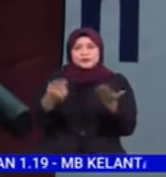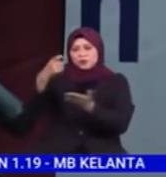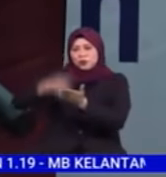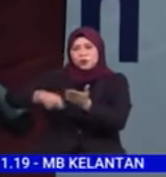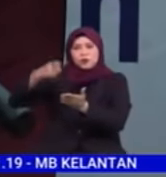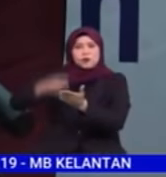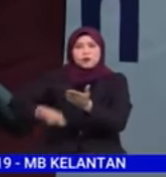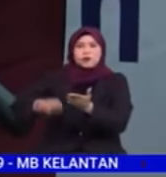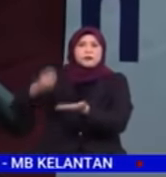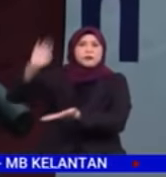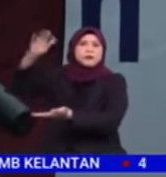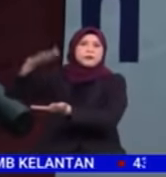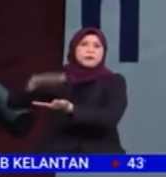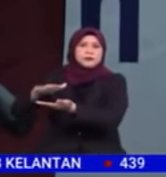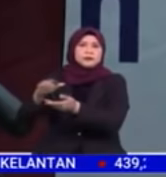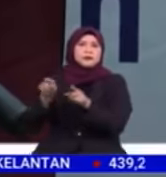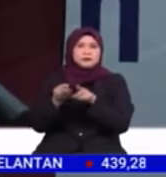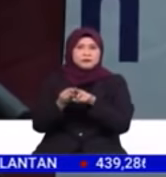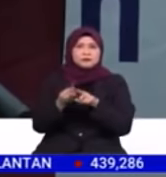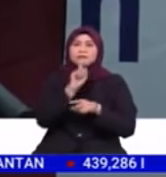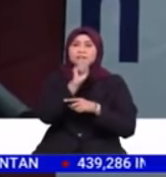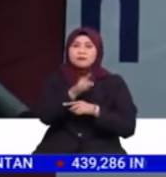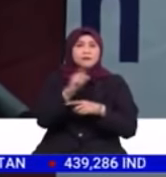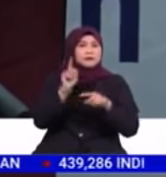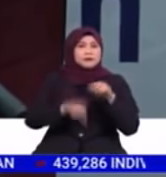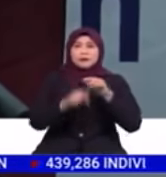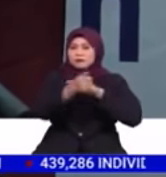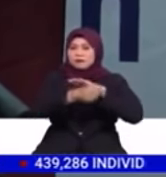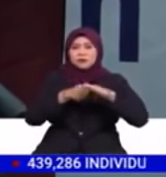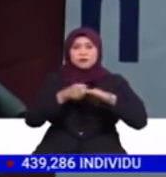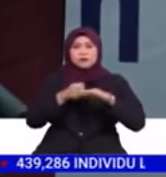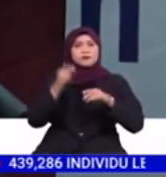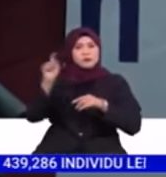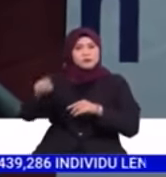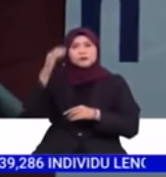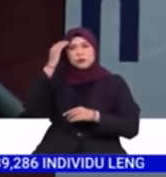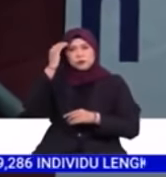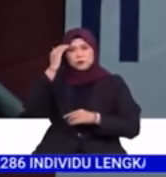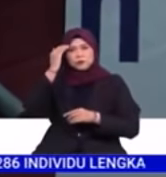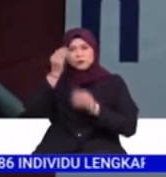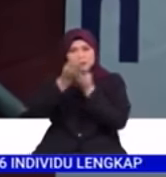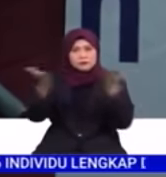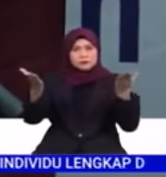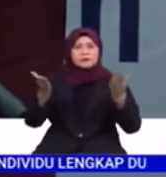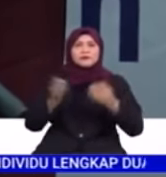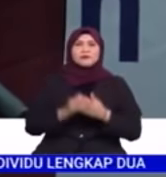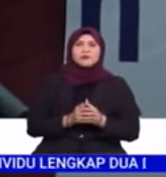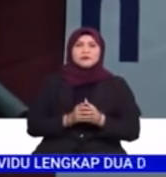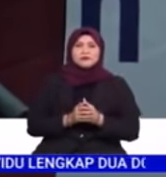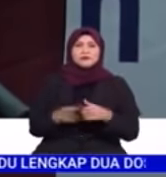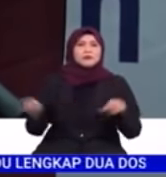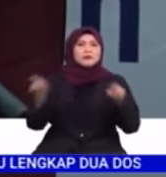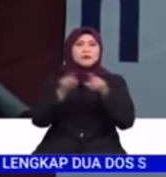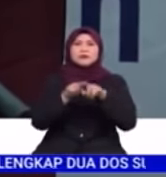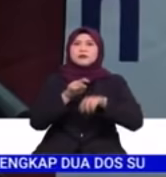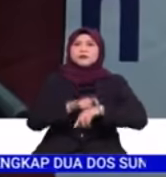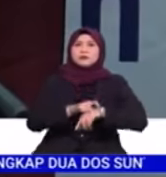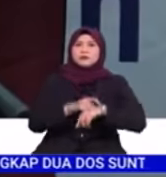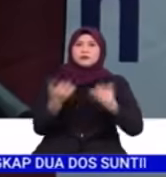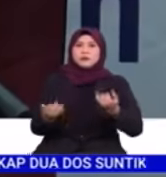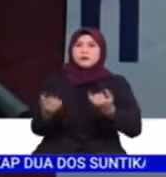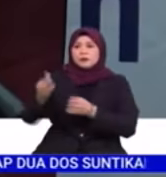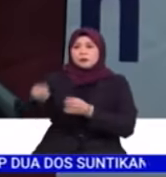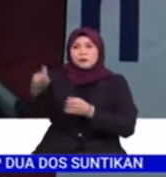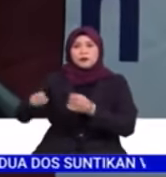itu realitanya ini bukan perkara yang boleh diedit sholohin ini semua diketahui ya Jadi pada masanya sama keperluan